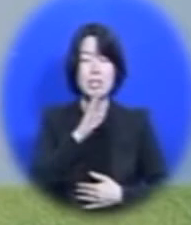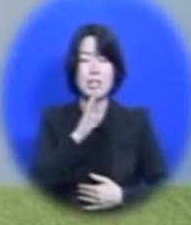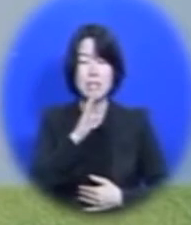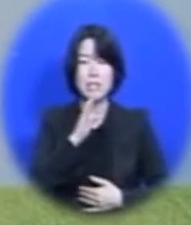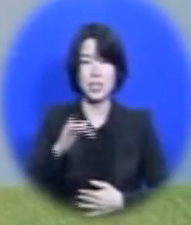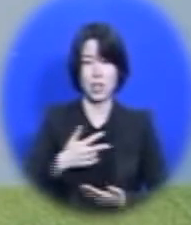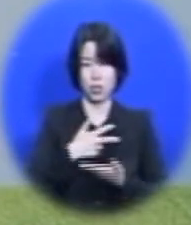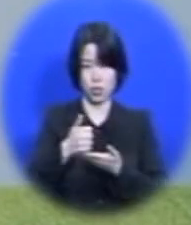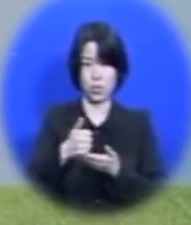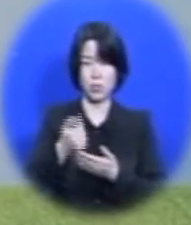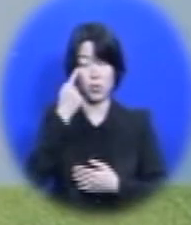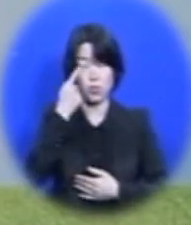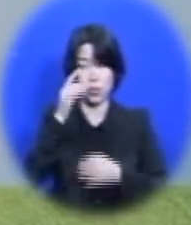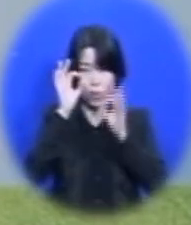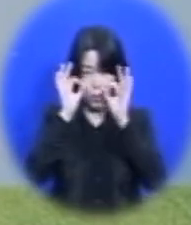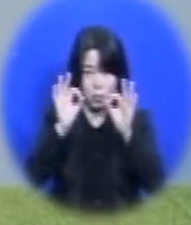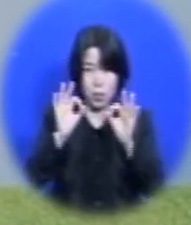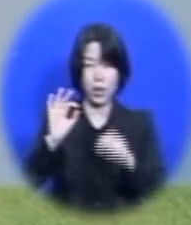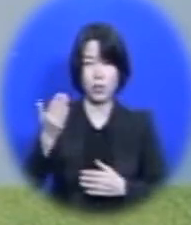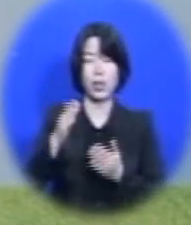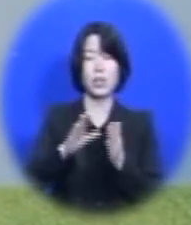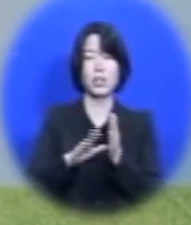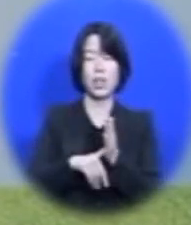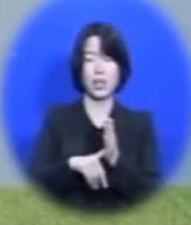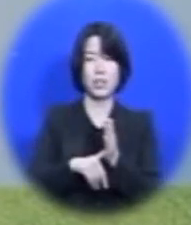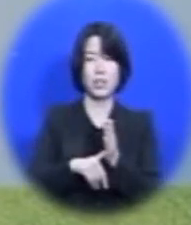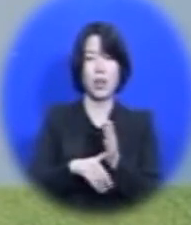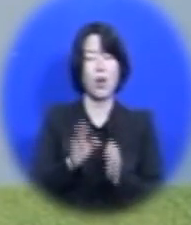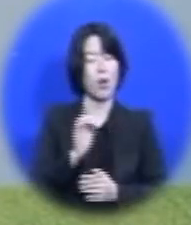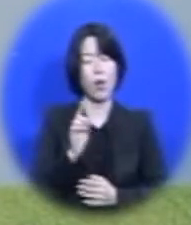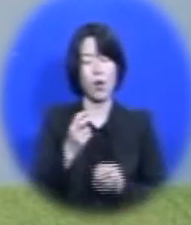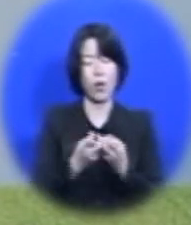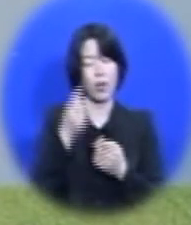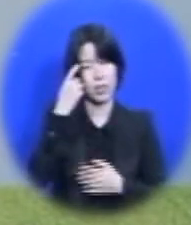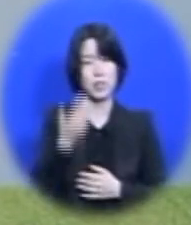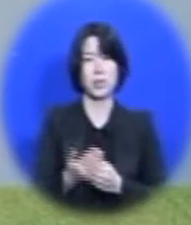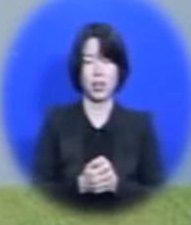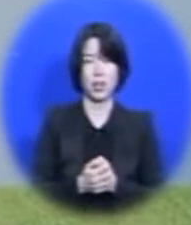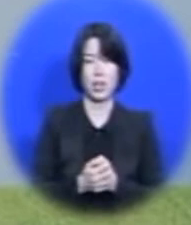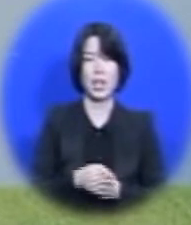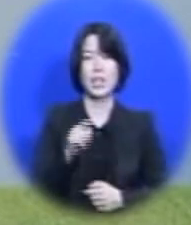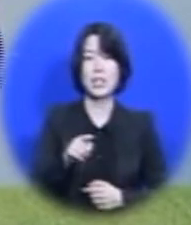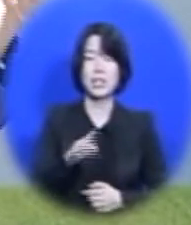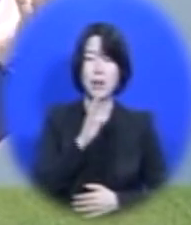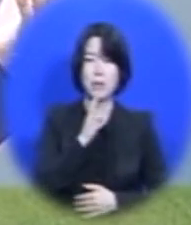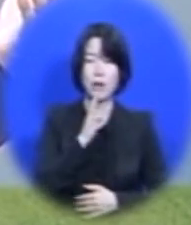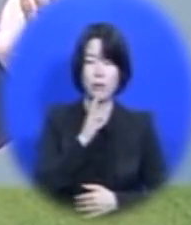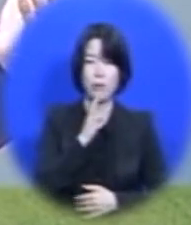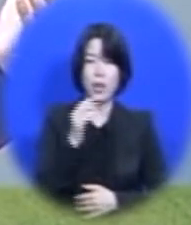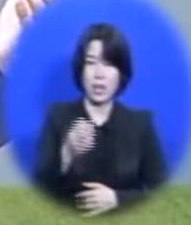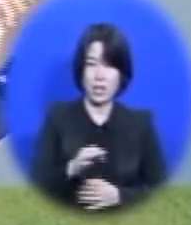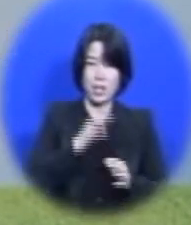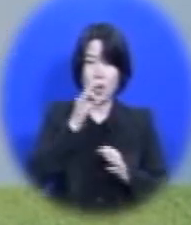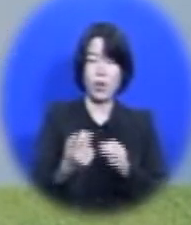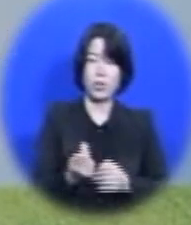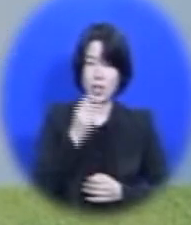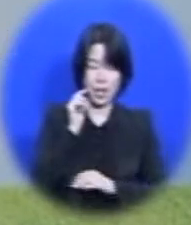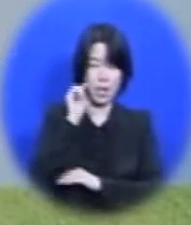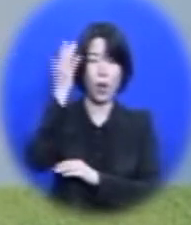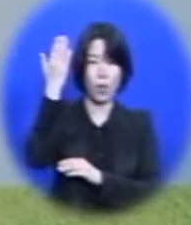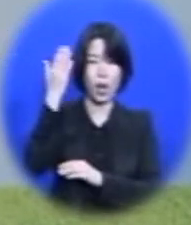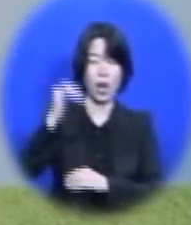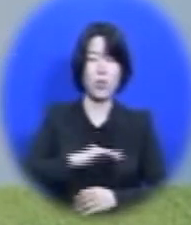진짜 주님을 눈으로 보게 될 때는 어떻겠냐 말이야. 이게 바로 영생의 영광입니다. 우리는 이미